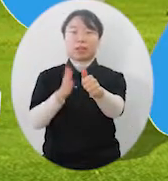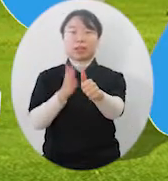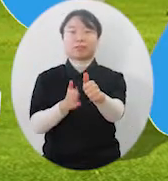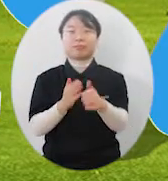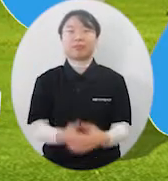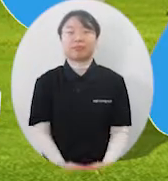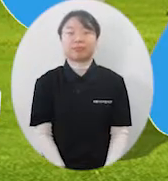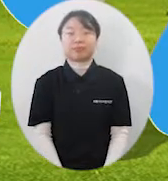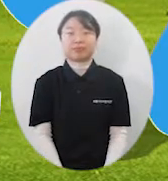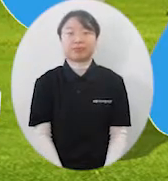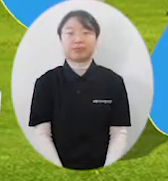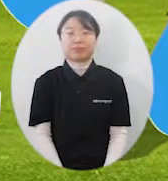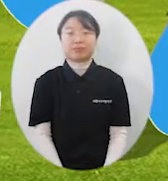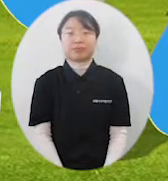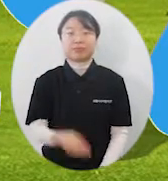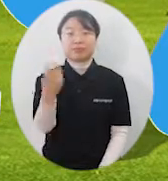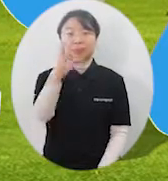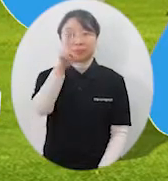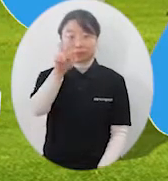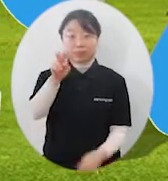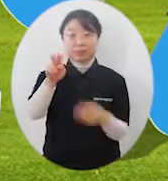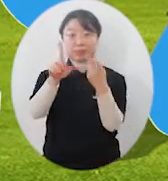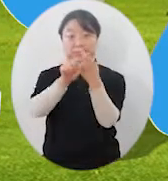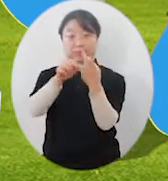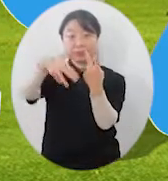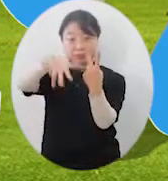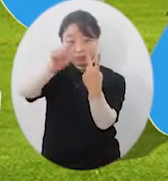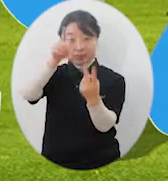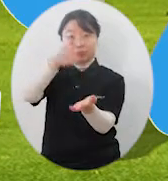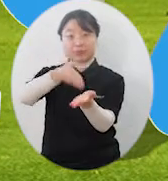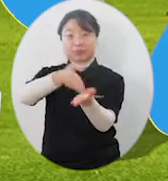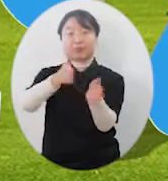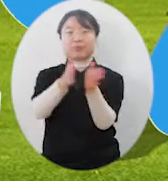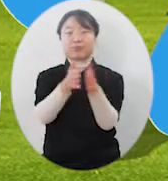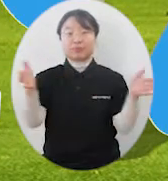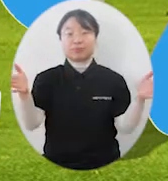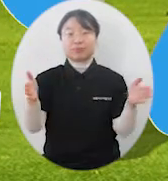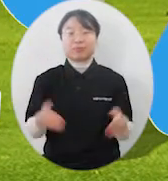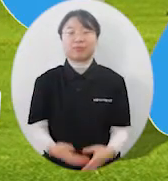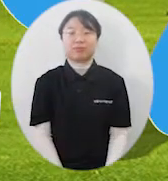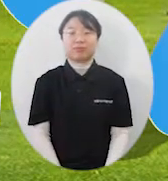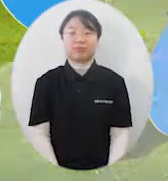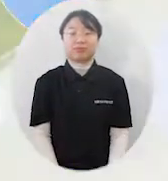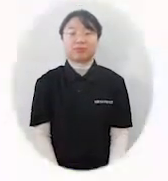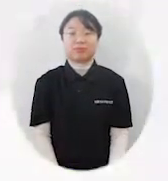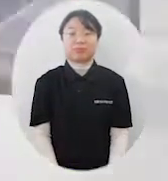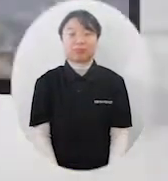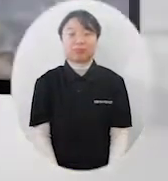바랍니다. 그럼 2020년 12월 2차 의왕시 시정 뉴스 시작합니다.